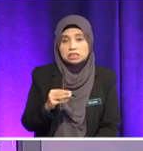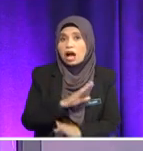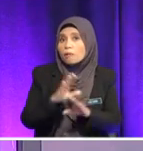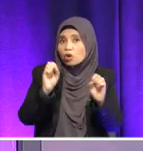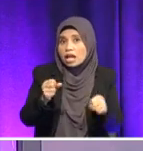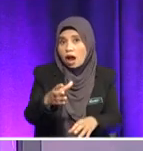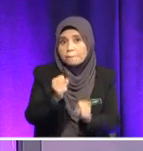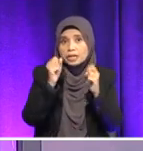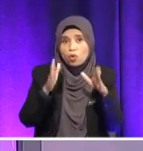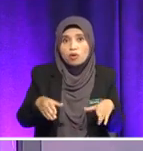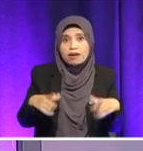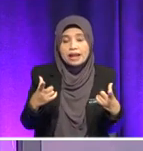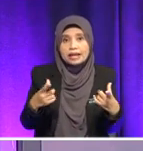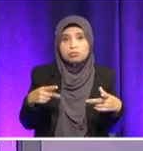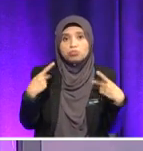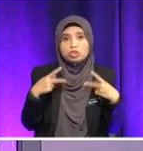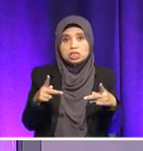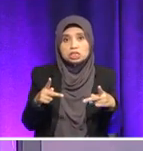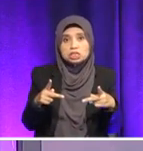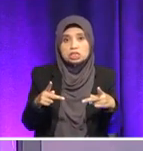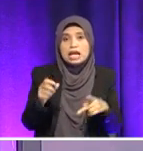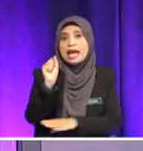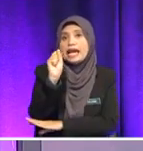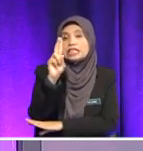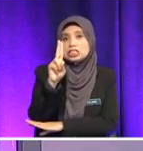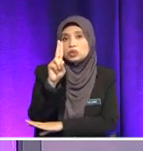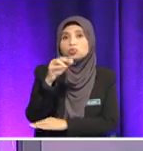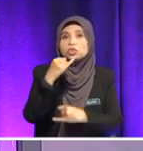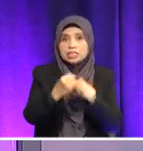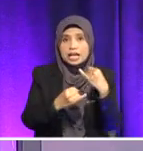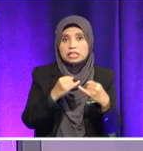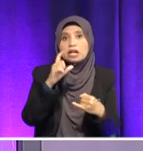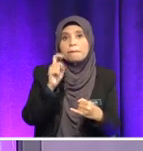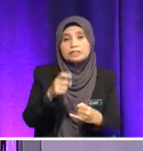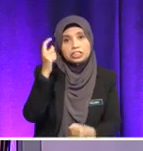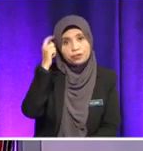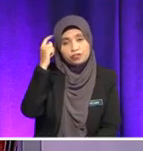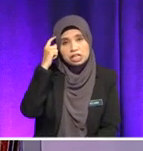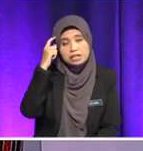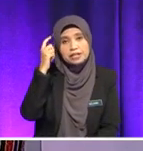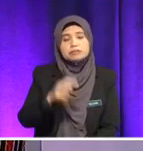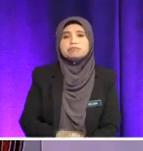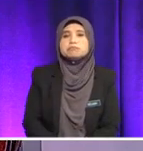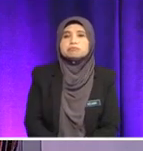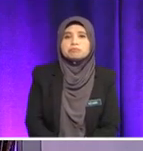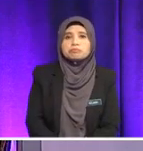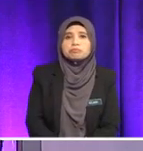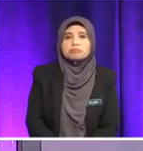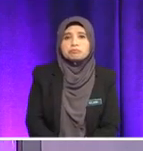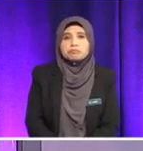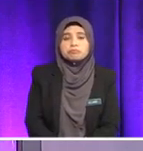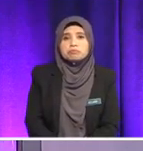hak orang lain Nah jadi perlu fikirkan bagaimana untuk menyelesaikan ini ya Oke